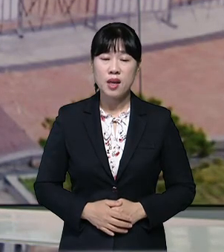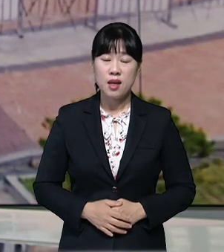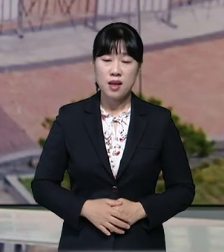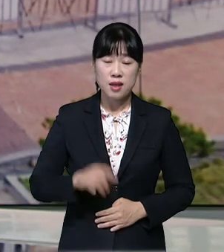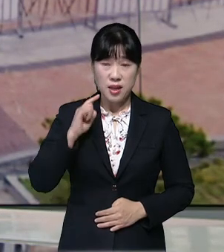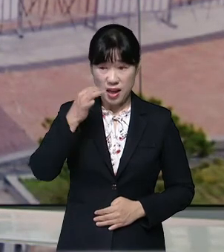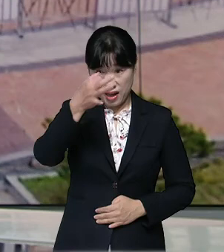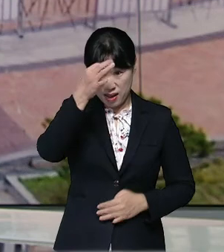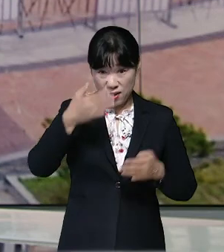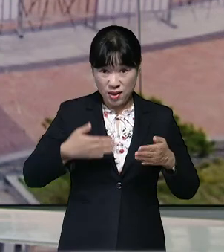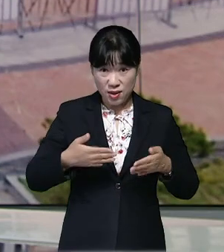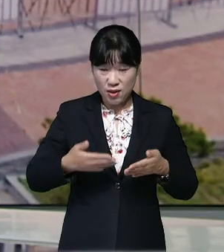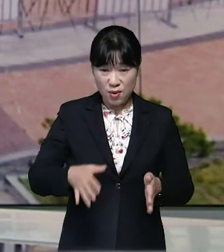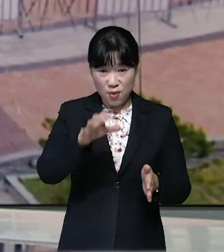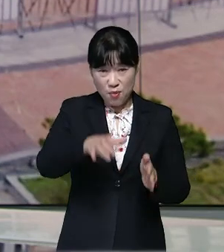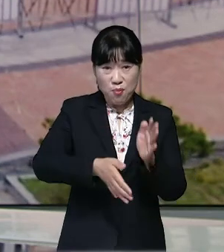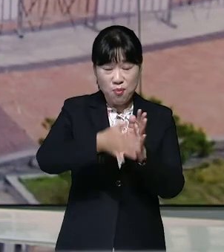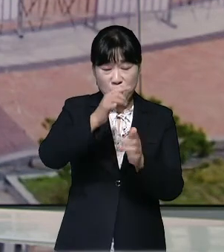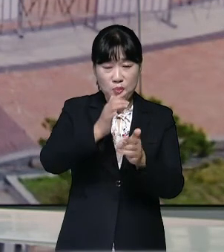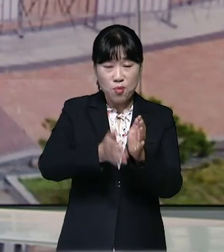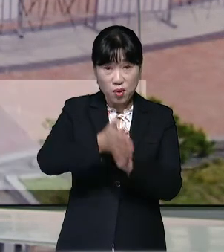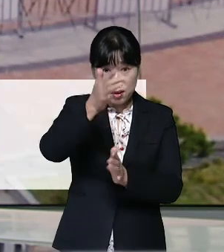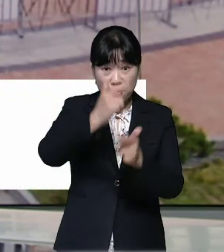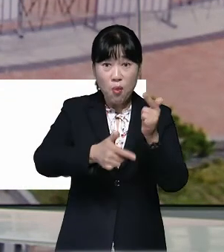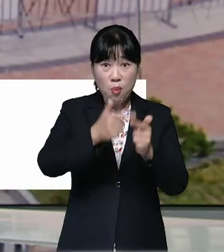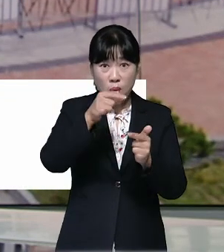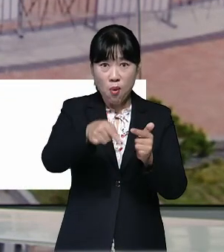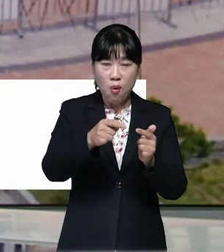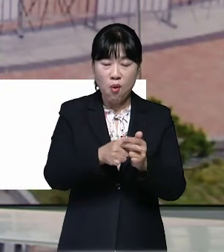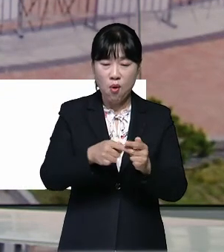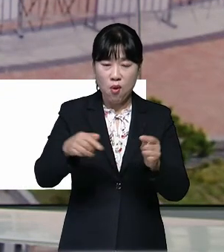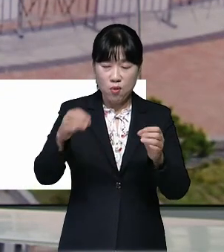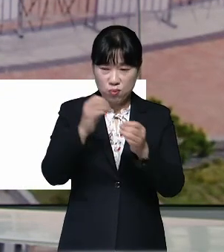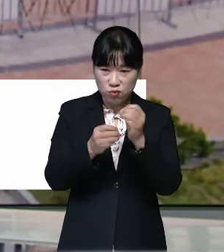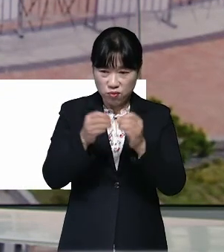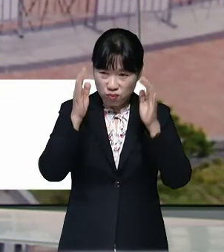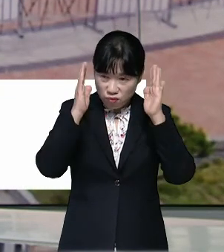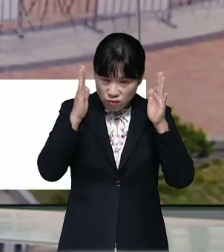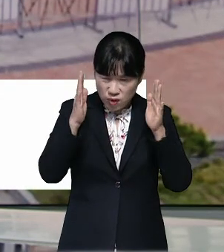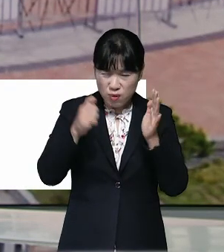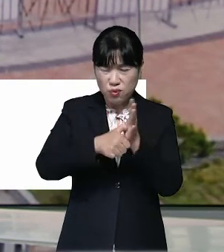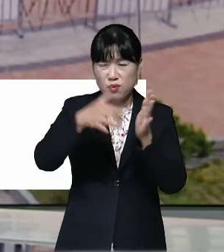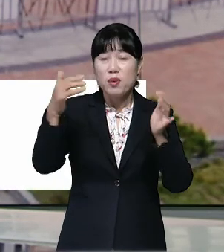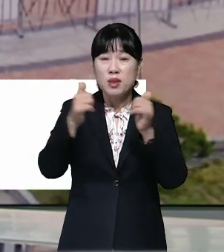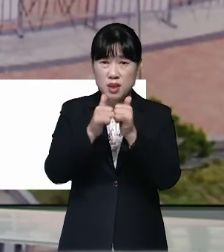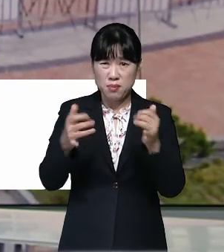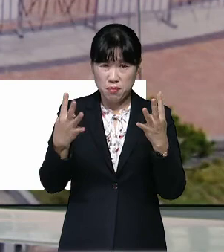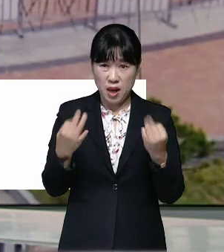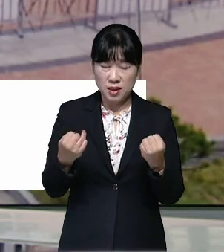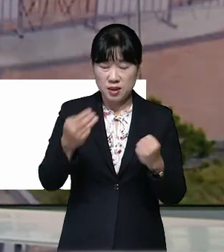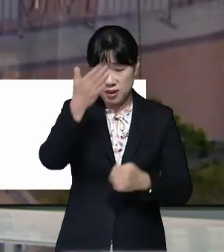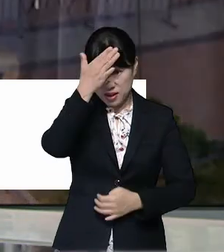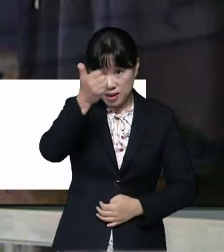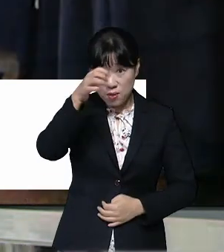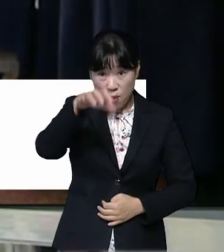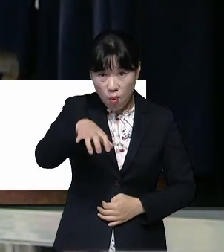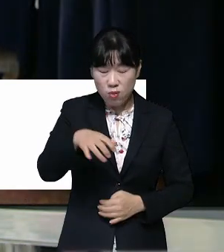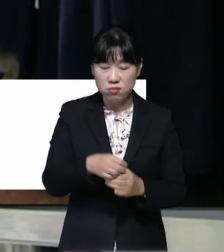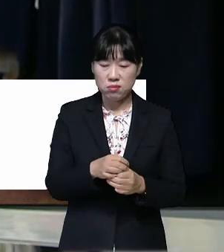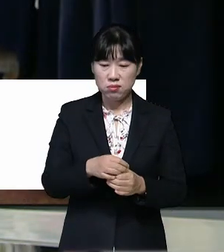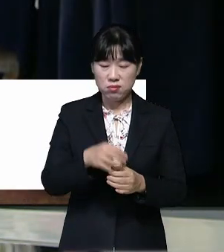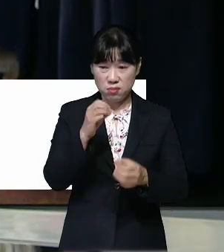예향의 도시 목포는 걸출한 문인들을 배출한 근현대 문학의 산실입니다. 문학의 본고장 명성을